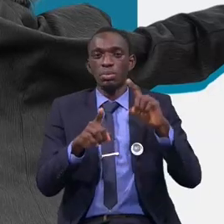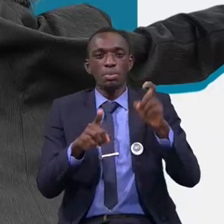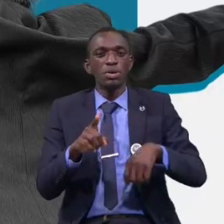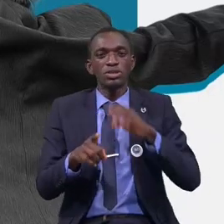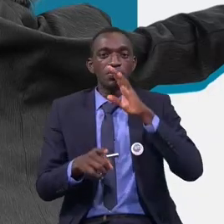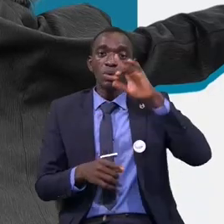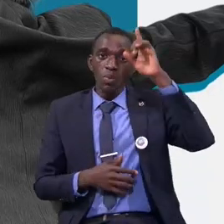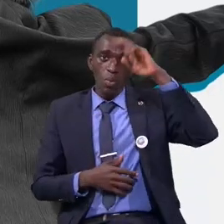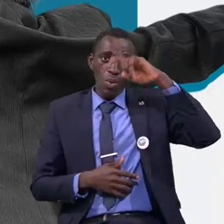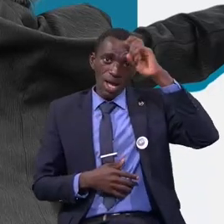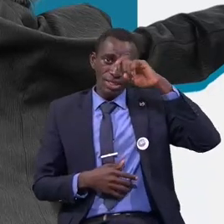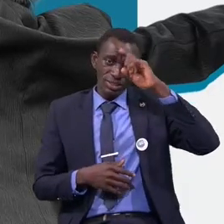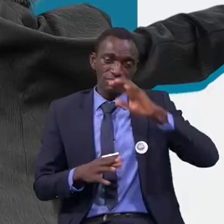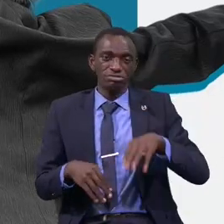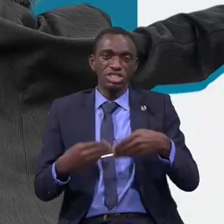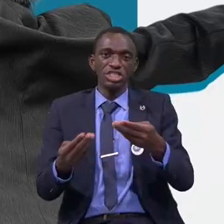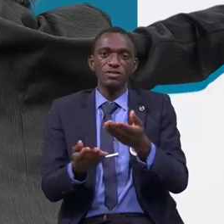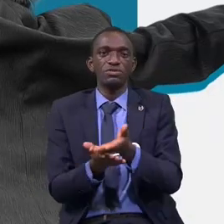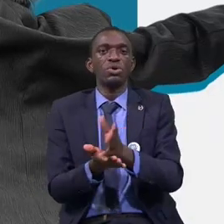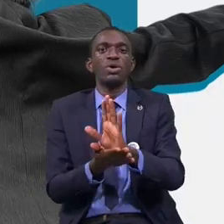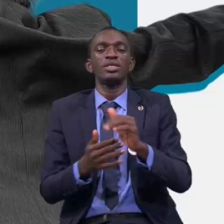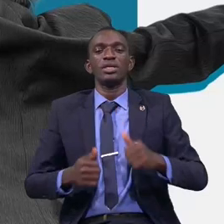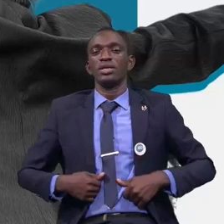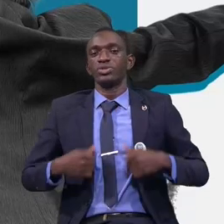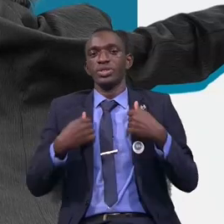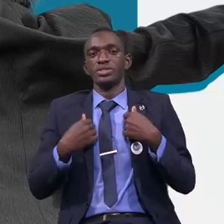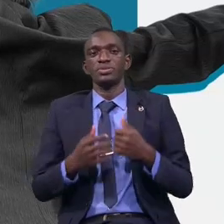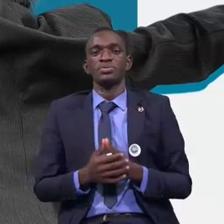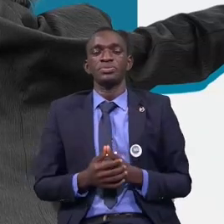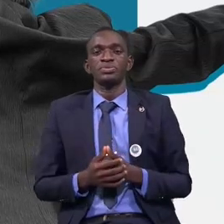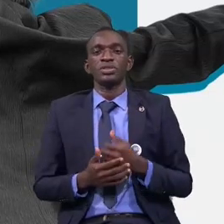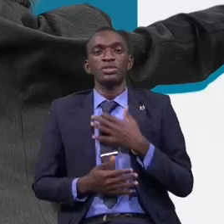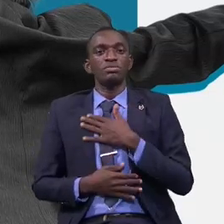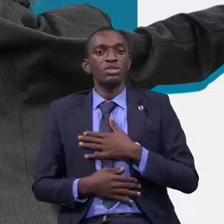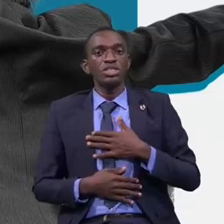Donc, chers conseillers, occupons-nous rapidement de ceux-là qui ont levé les mains.